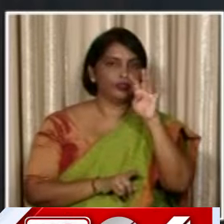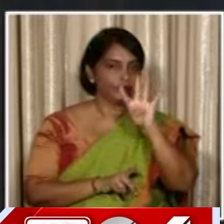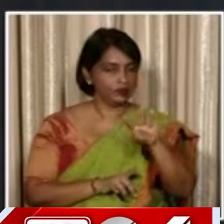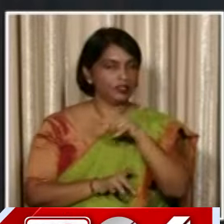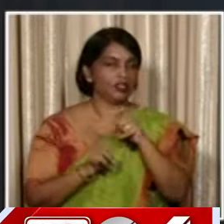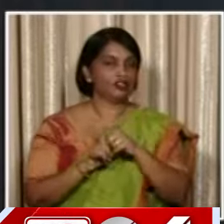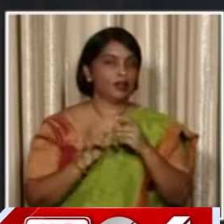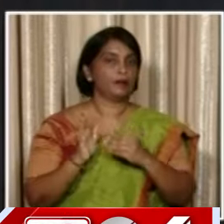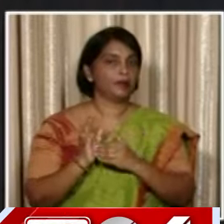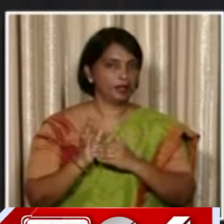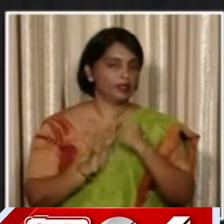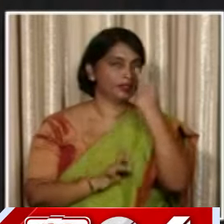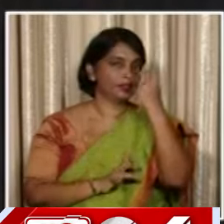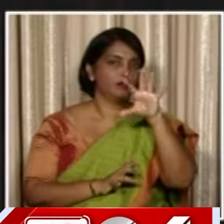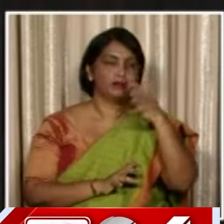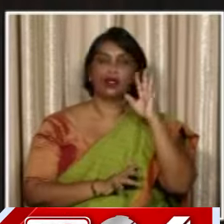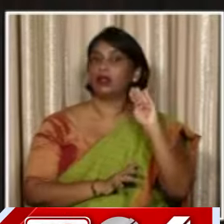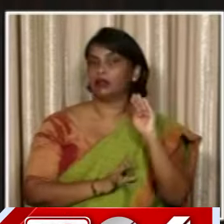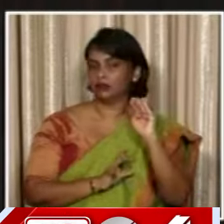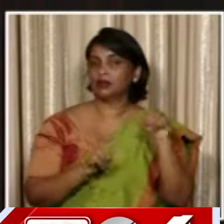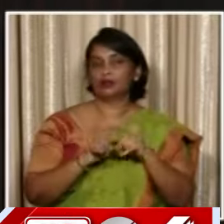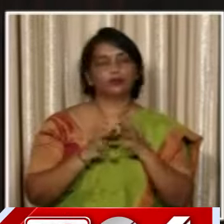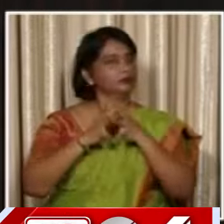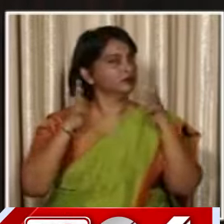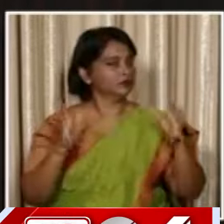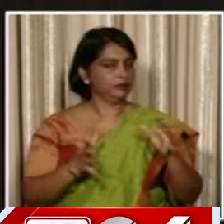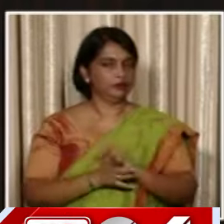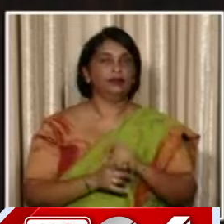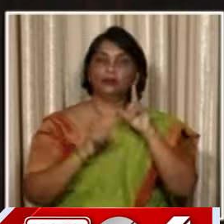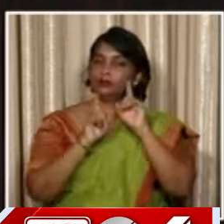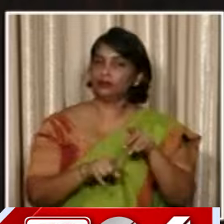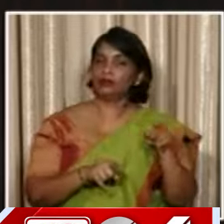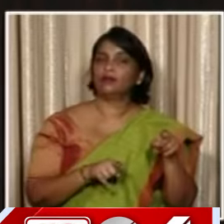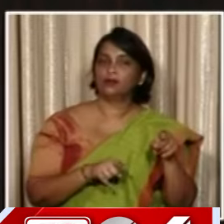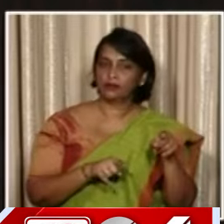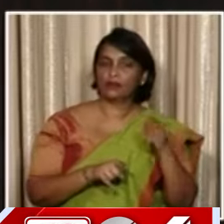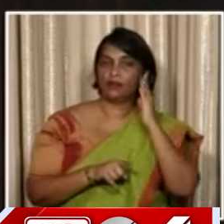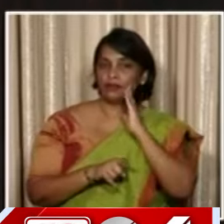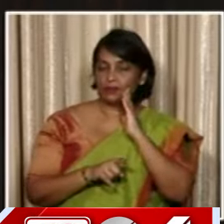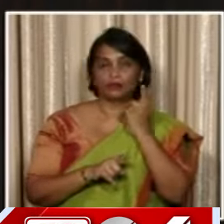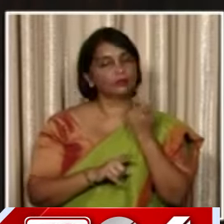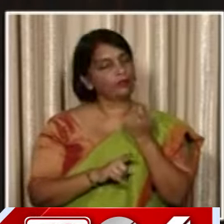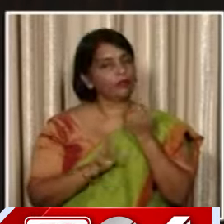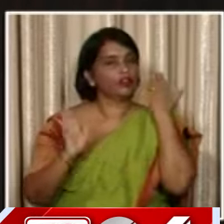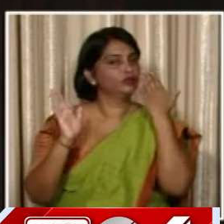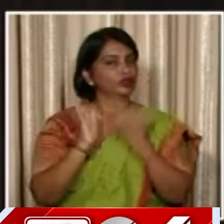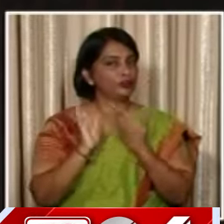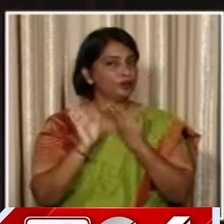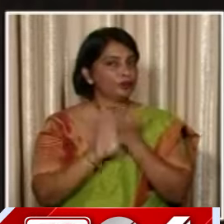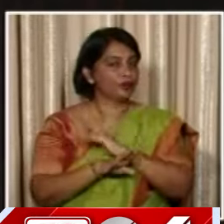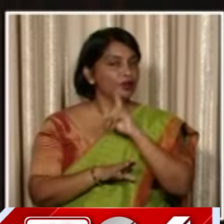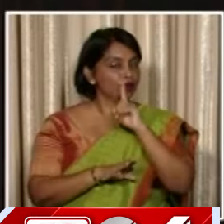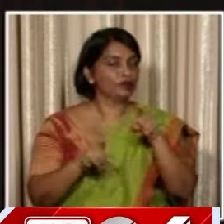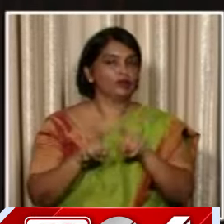2024දී ඩොලර් මිලියන 2540 දක්වා පුළුල් වෙලා තියෙනවා. ඒ වගේම විදේශ ප්‍රේෂණ ගත්තාම මම කලින් කිව්වා